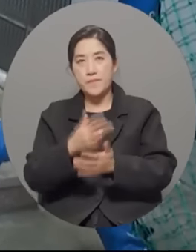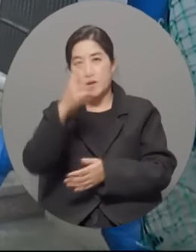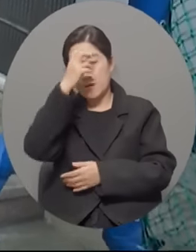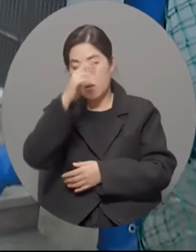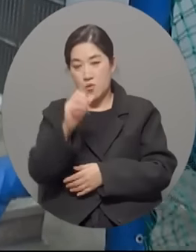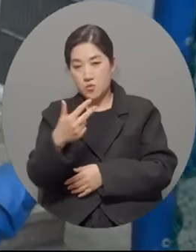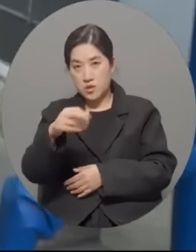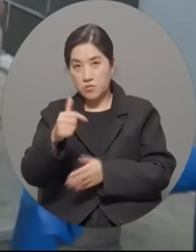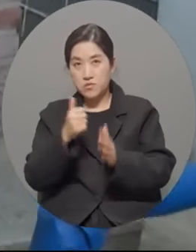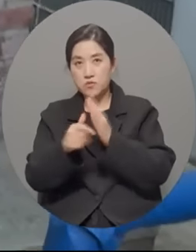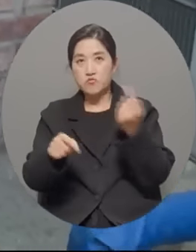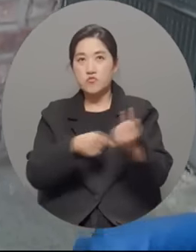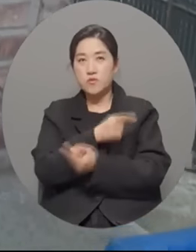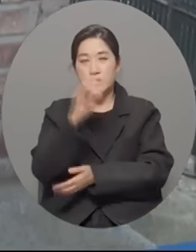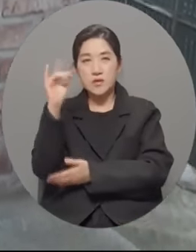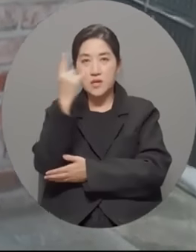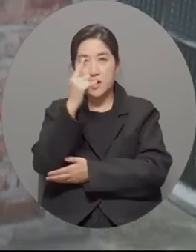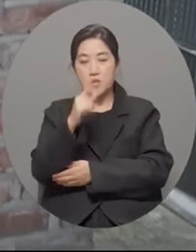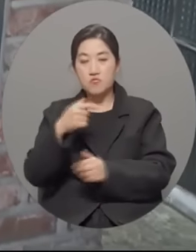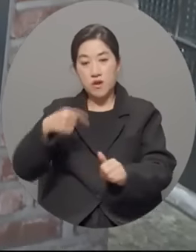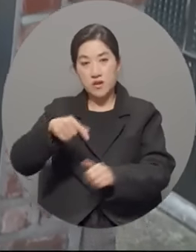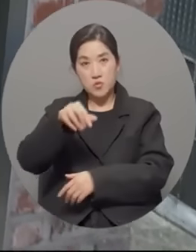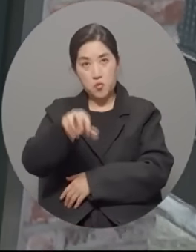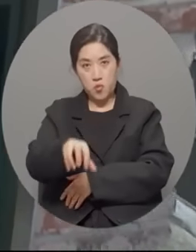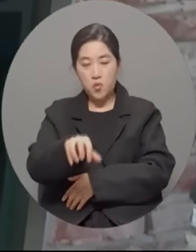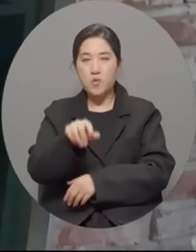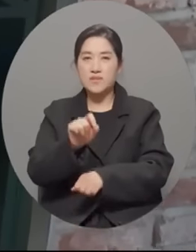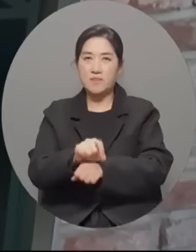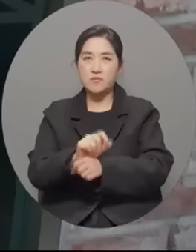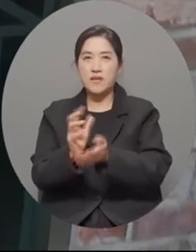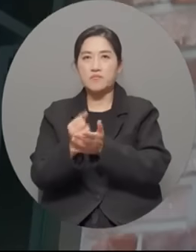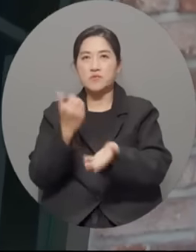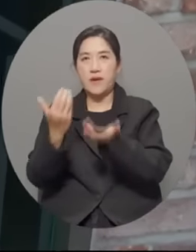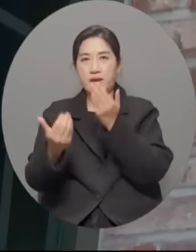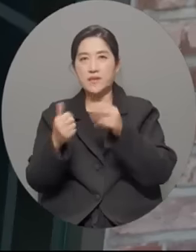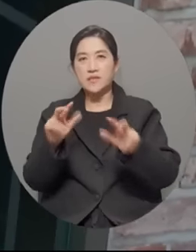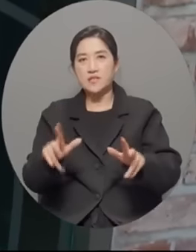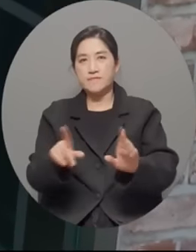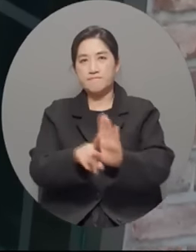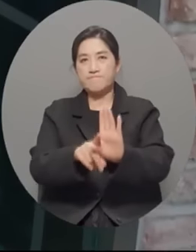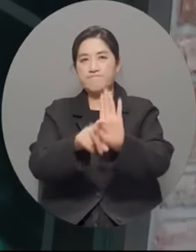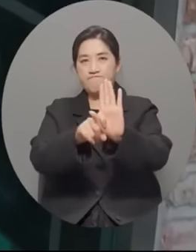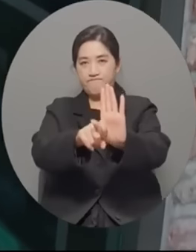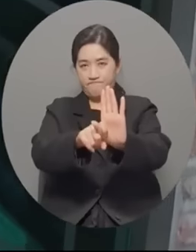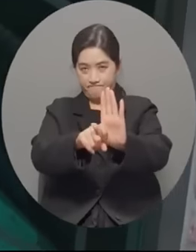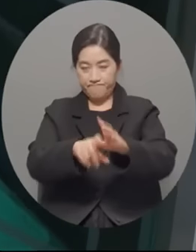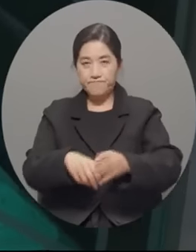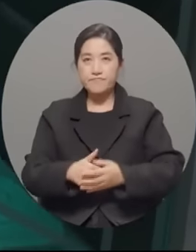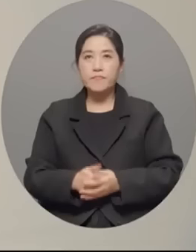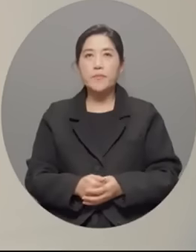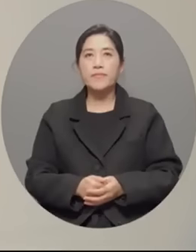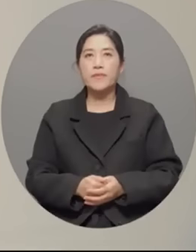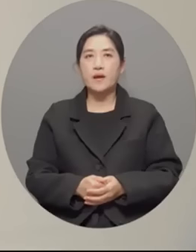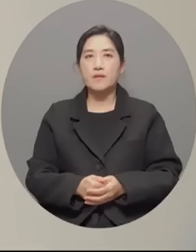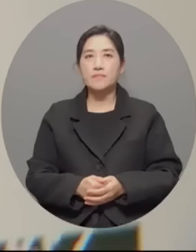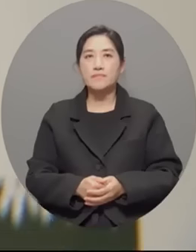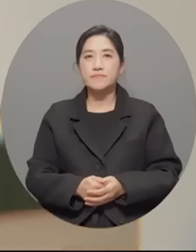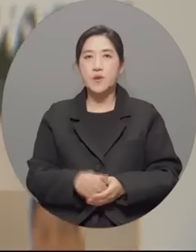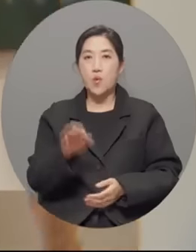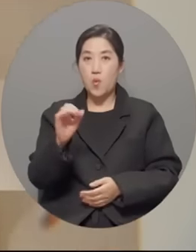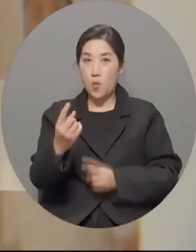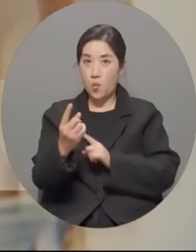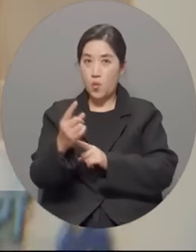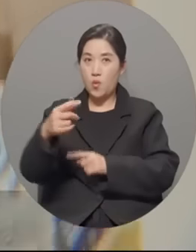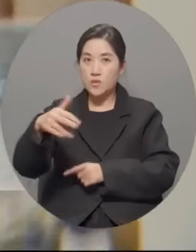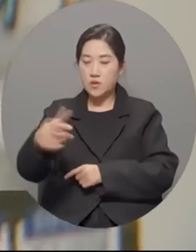오재원 선수가 운영하는이 야구 아카데미에 대해서도 압수수색을 버렸습니다 지금 현재 문은 이렇게 굳게 잠겨 있습니다 오시는